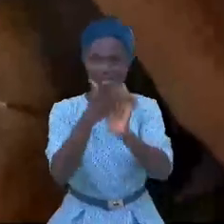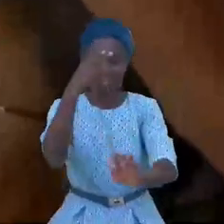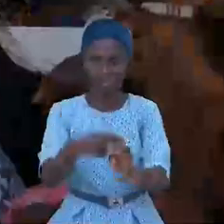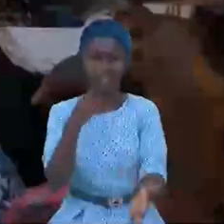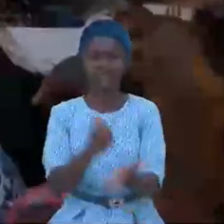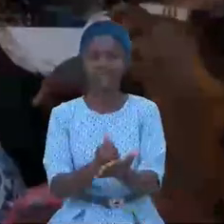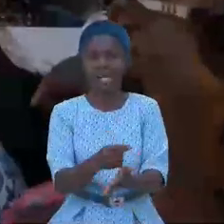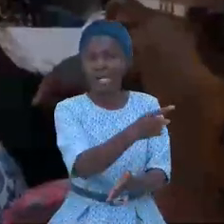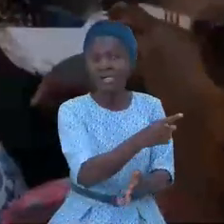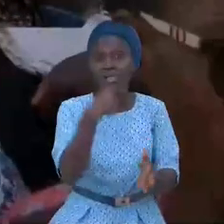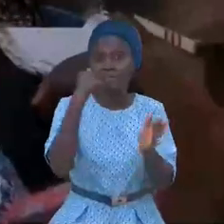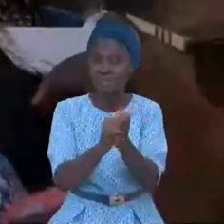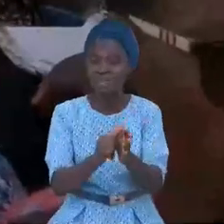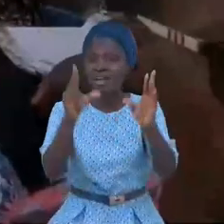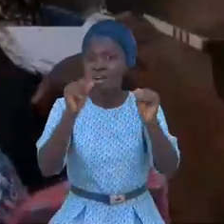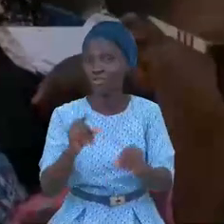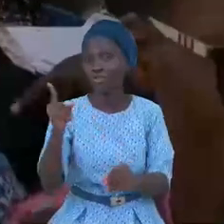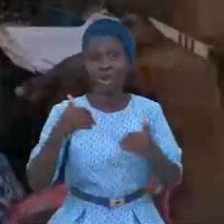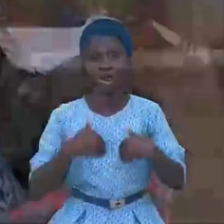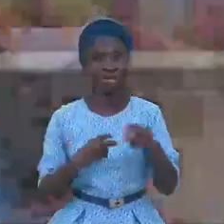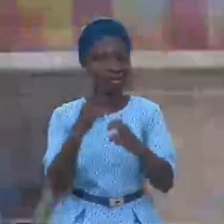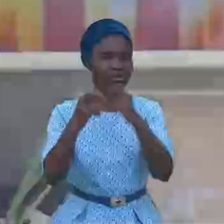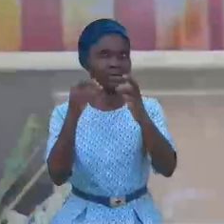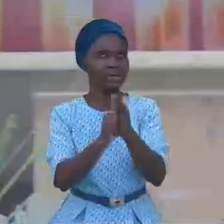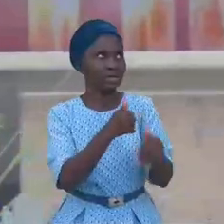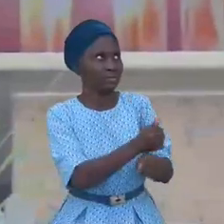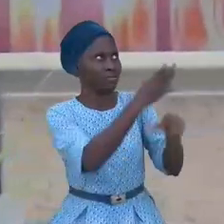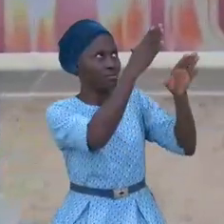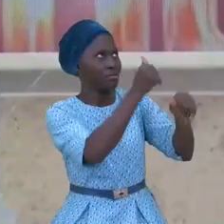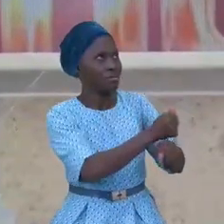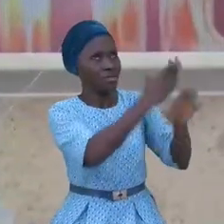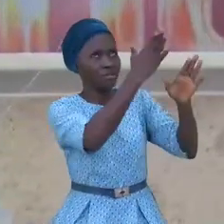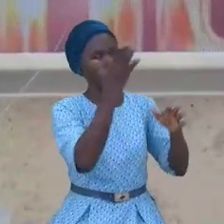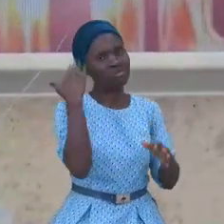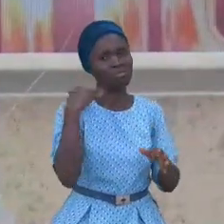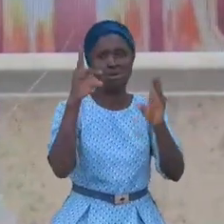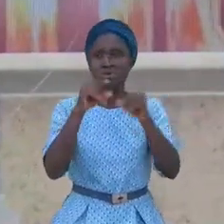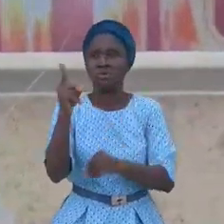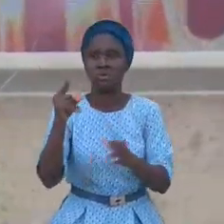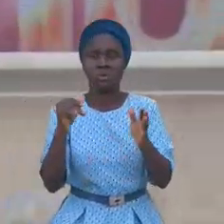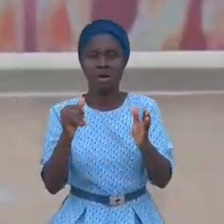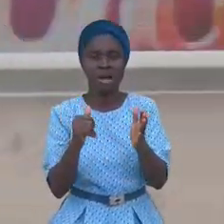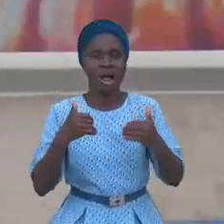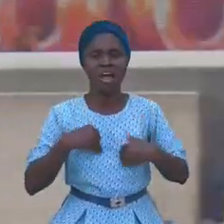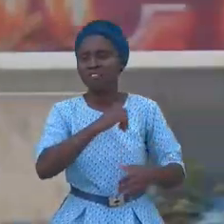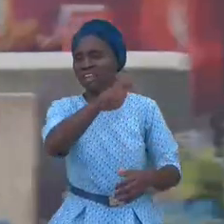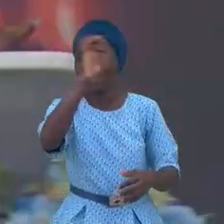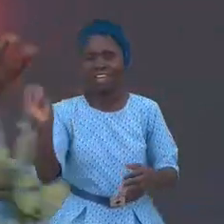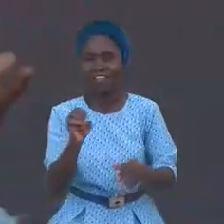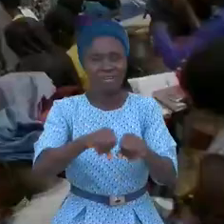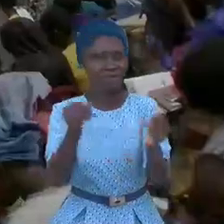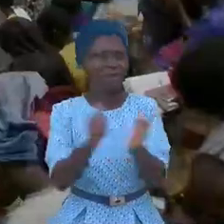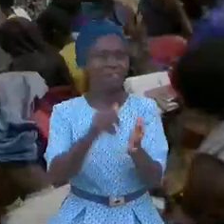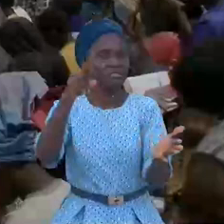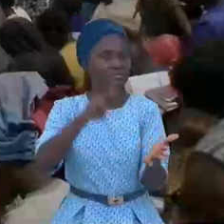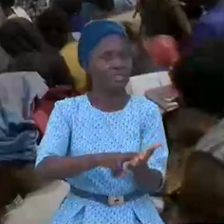Ils ont dit, personne n'a gravi cette montagne avant. Personne n'a battu le record avant. Je dis, est-ce que tu as